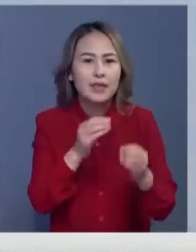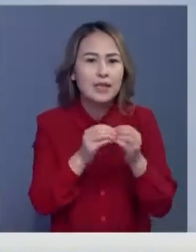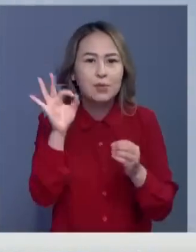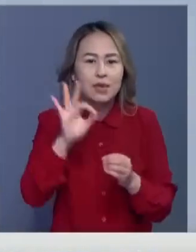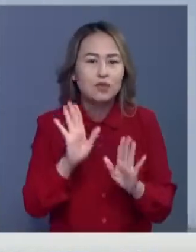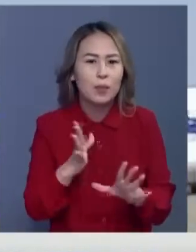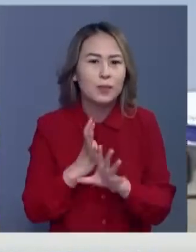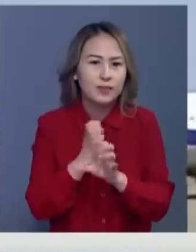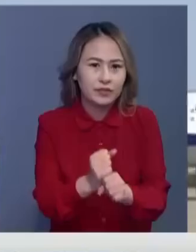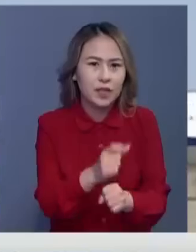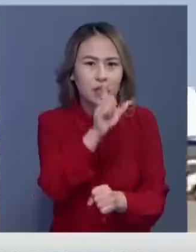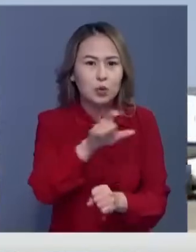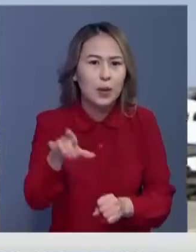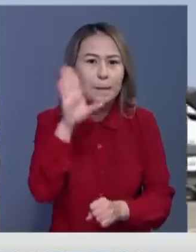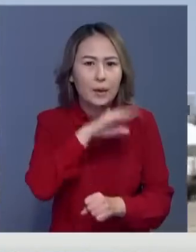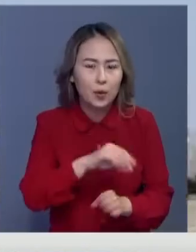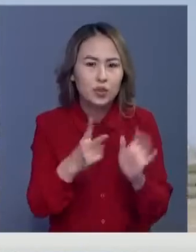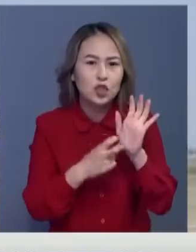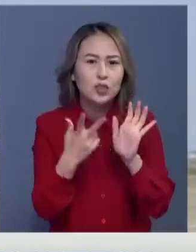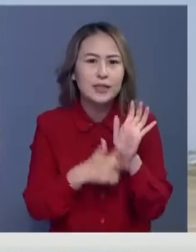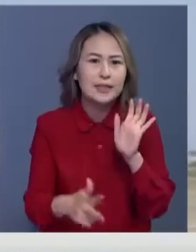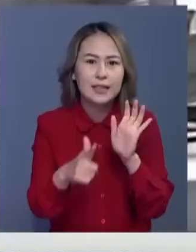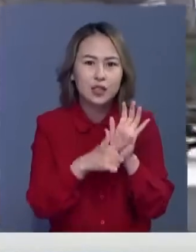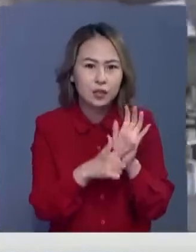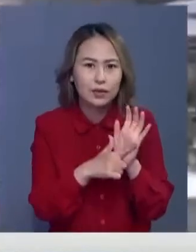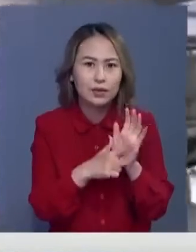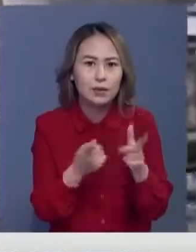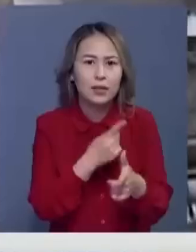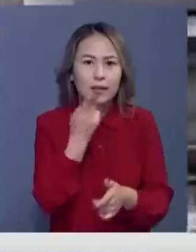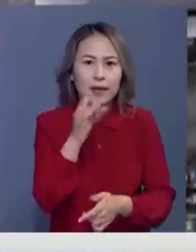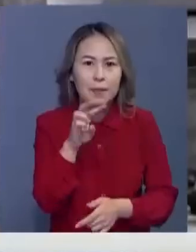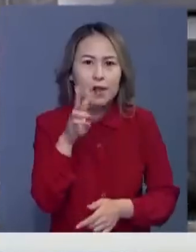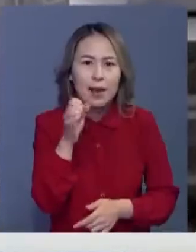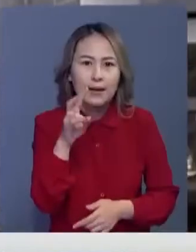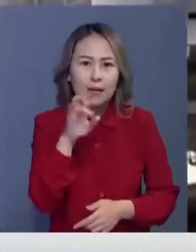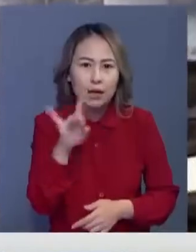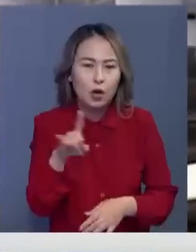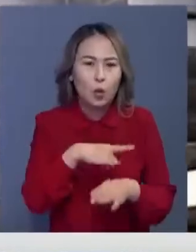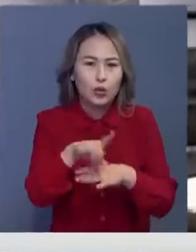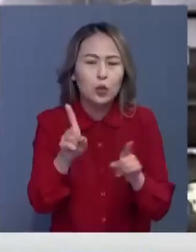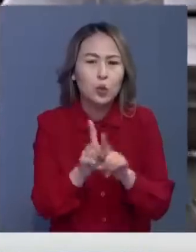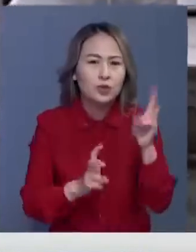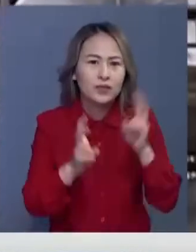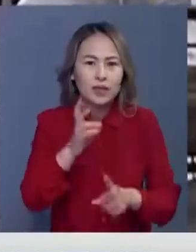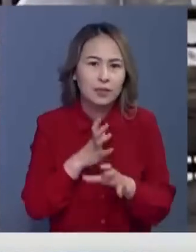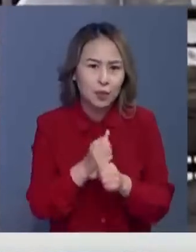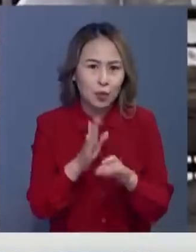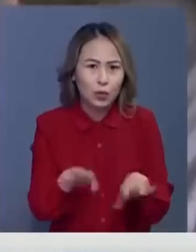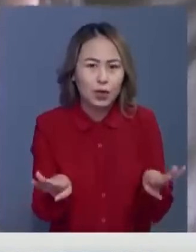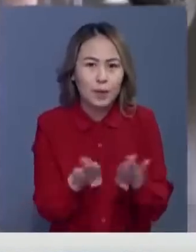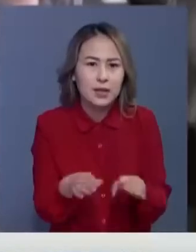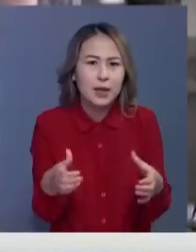шамамен 10%-ке қысқару мүмкін. Сонымен қатар 787 Dreamliner ұшағының өндірісі де қысқартылмақ. Бұған